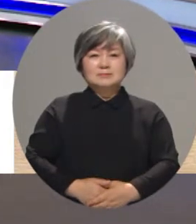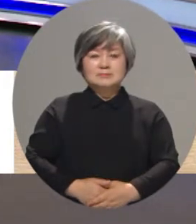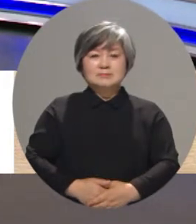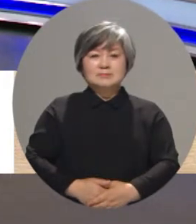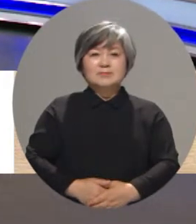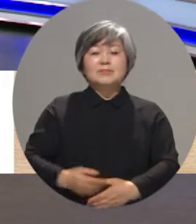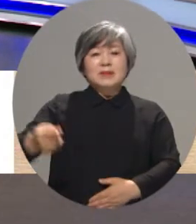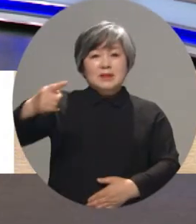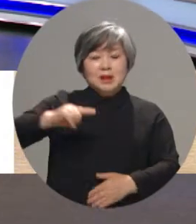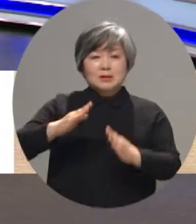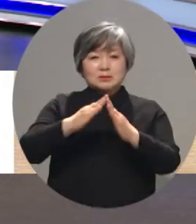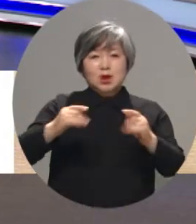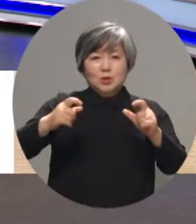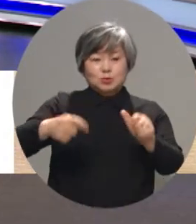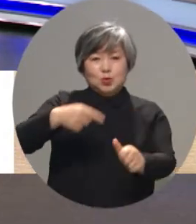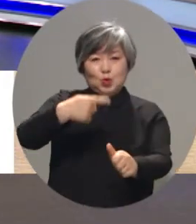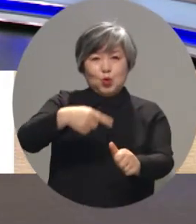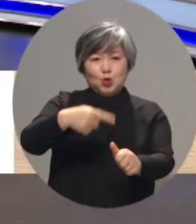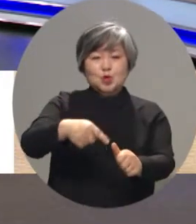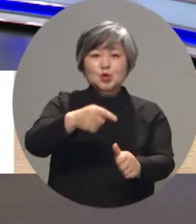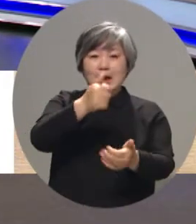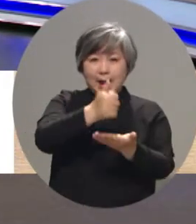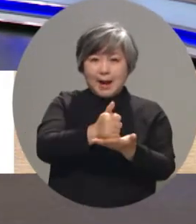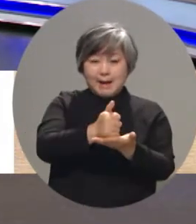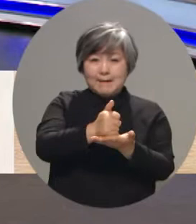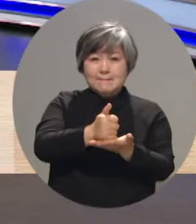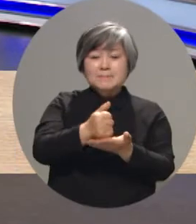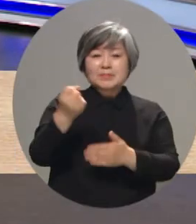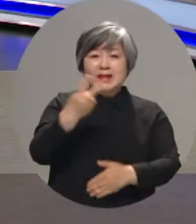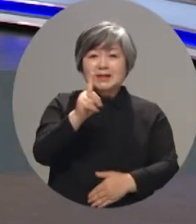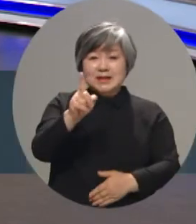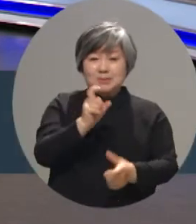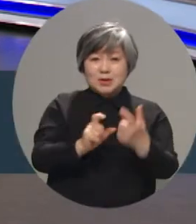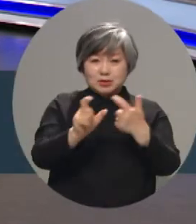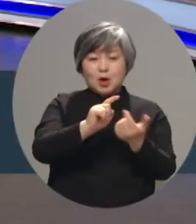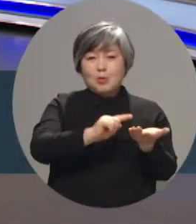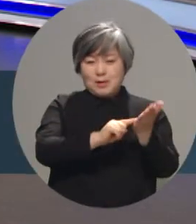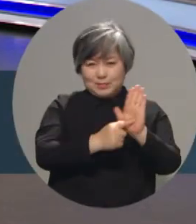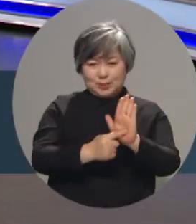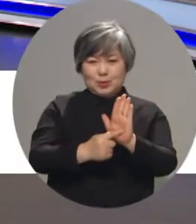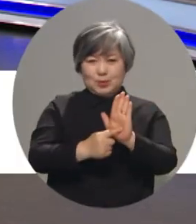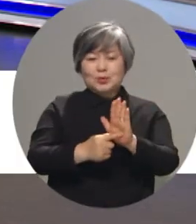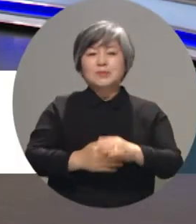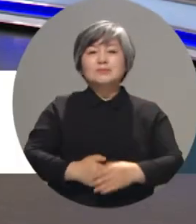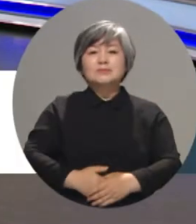네. 네, 이어서 전라북도 교육감 또 출구조사 발표 다시 한 번 더 해드리도록 하겠습니다.